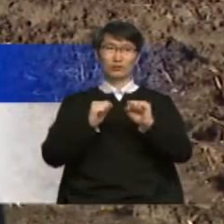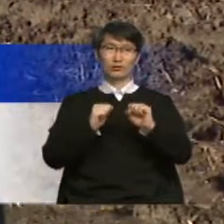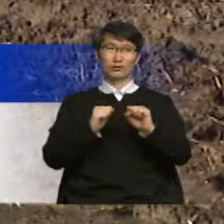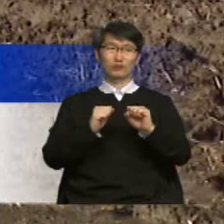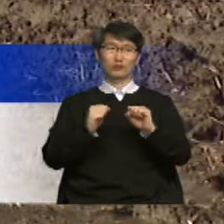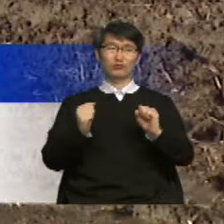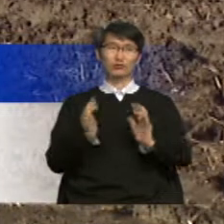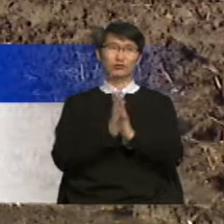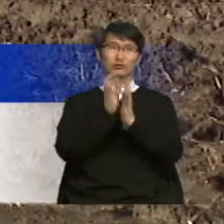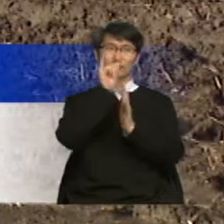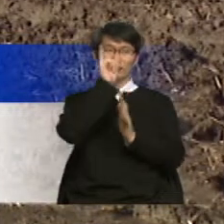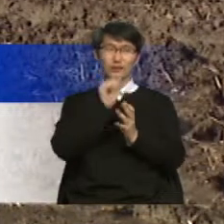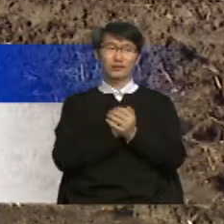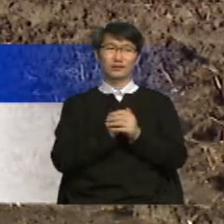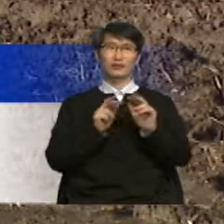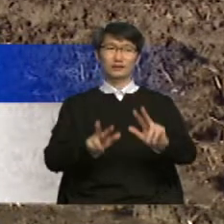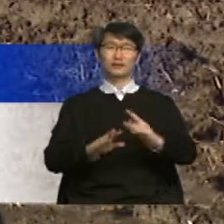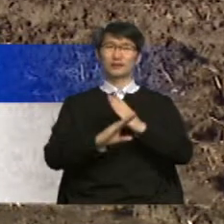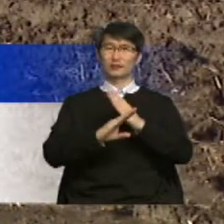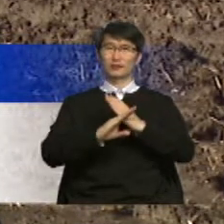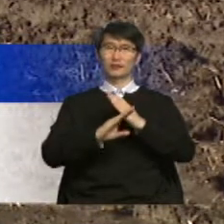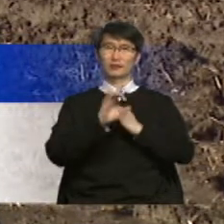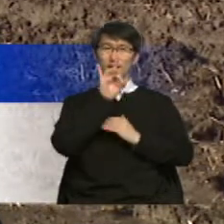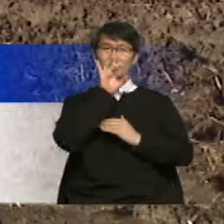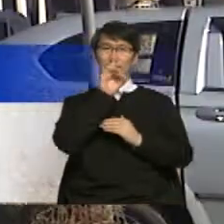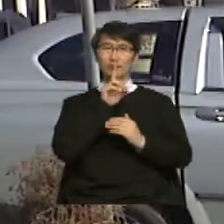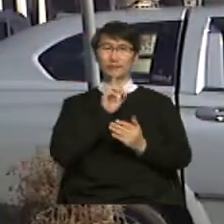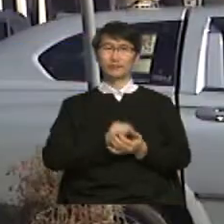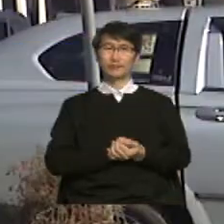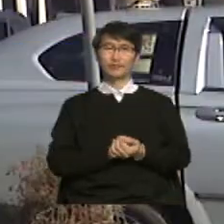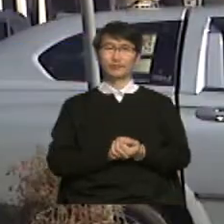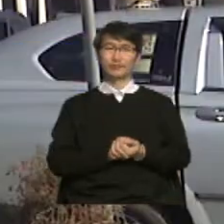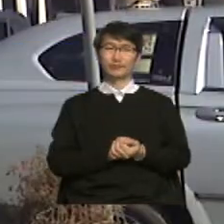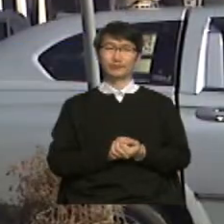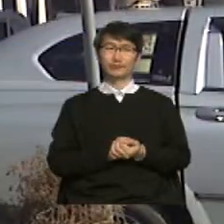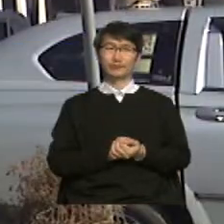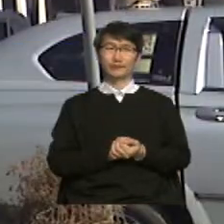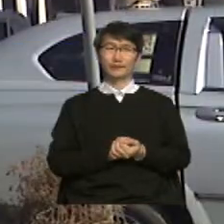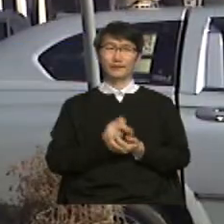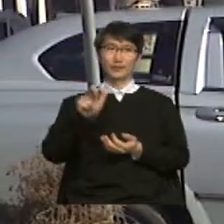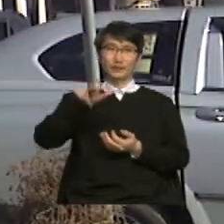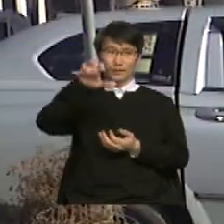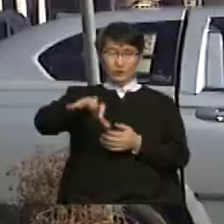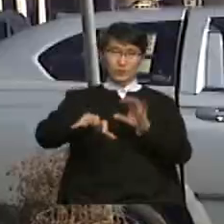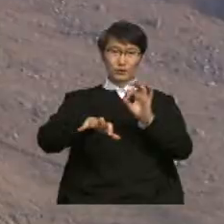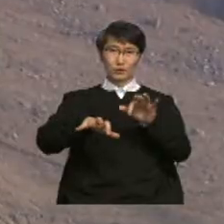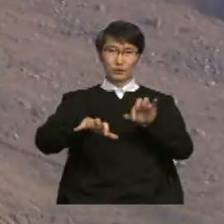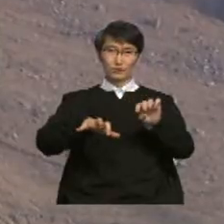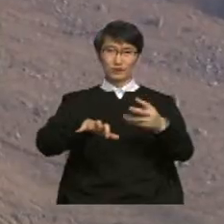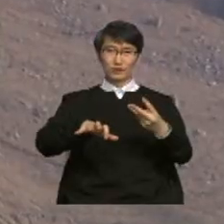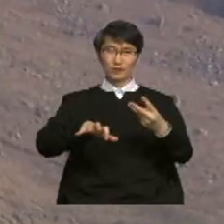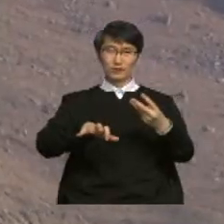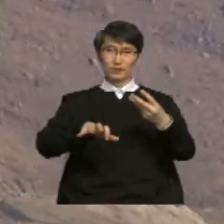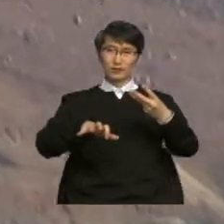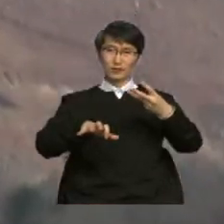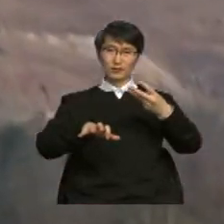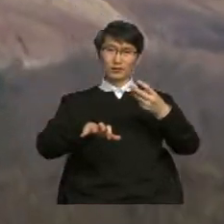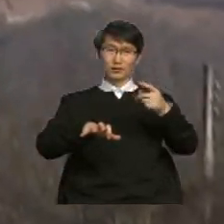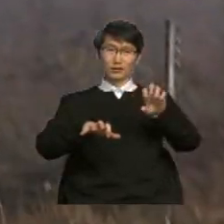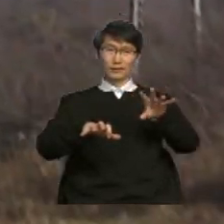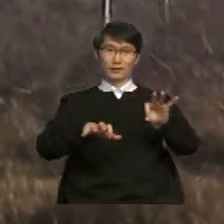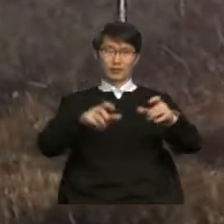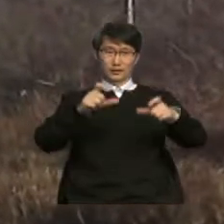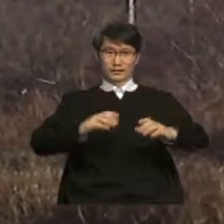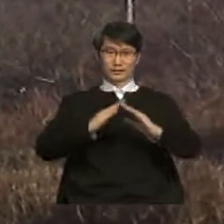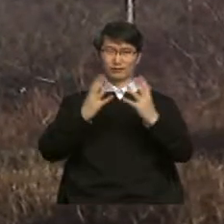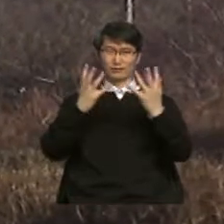생존권, 이런 거 충돌이 되잖아요. 이제는 안 된다는 겁니다. 해당 사격장이 용천리, 신해리, 덕평리 등 주거